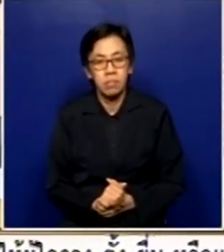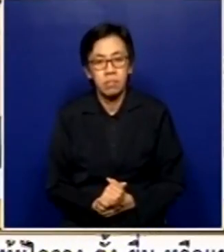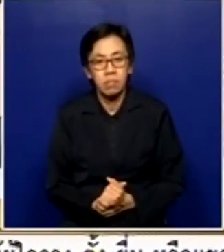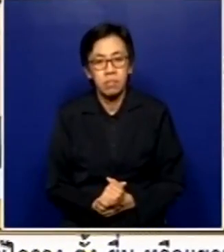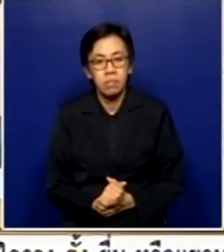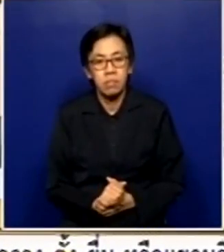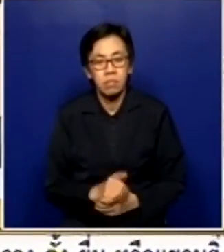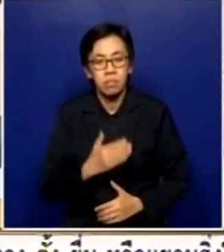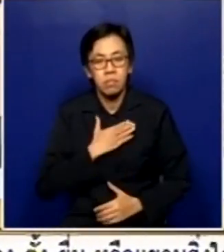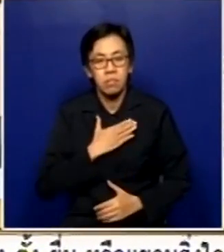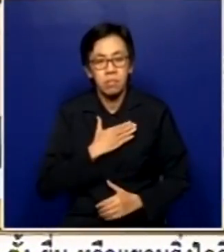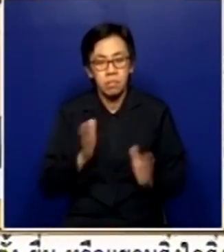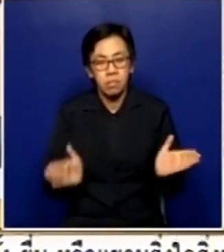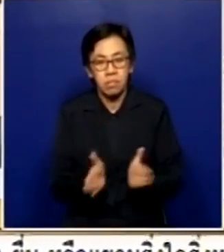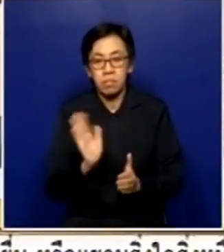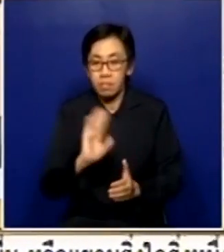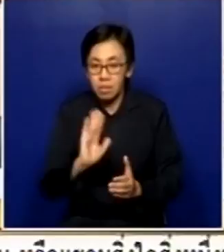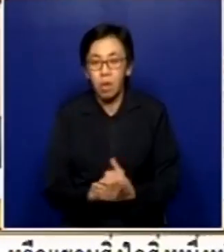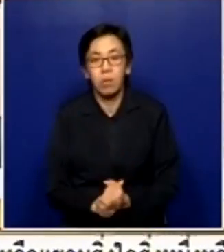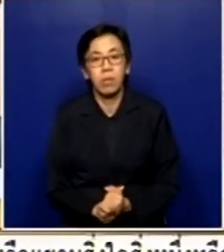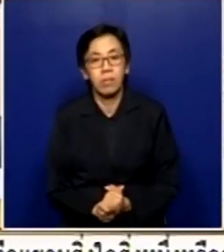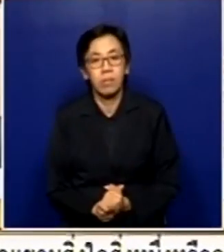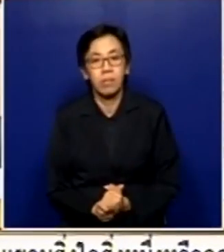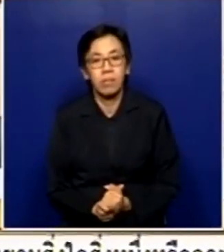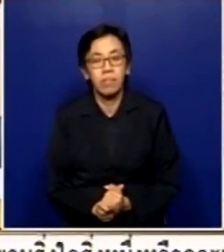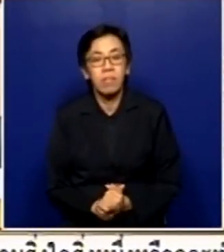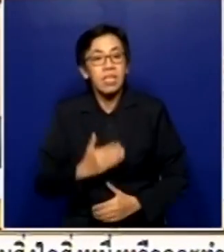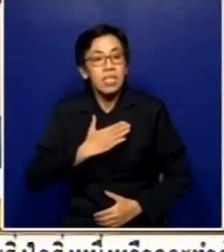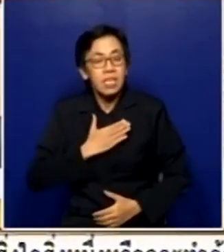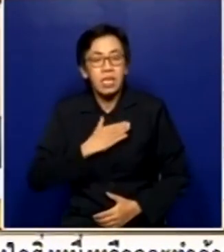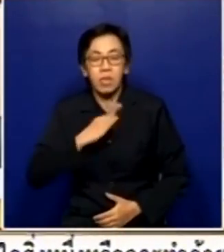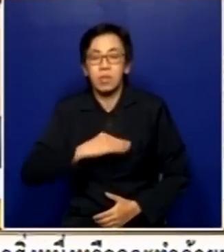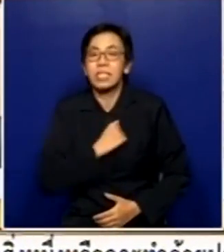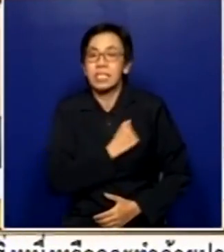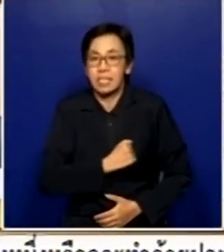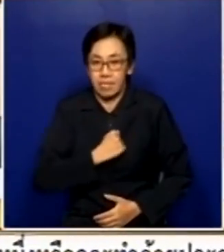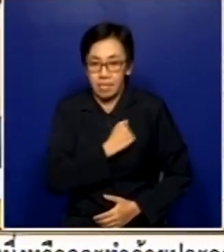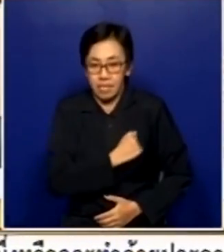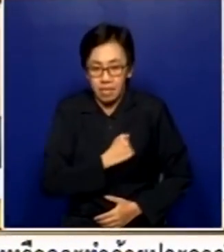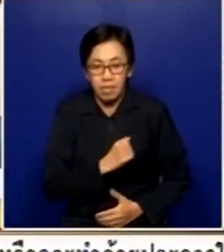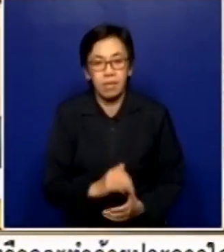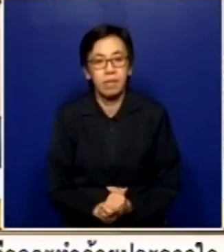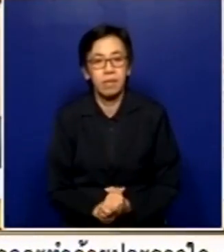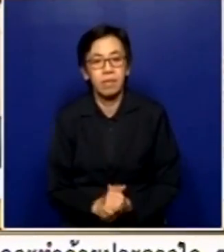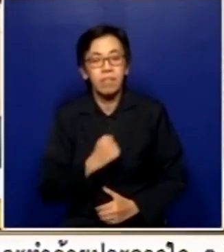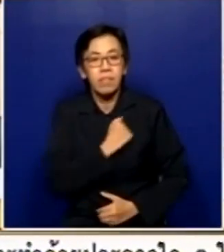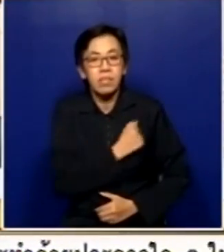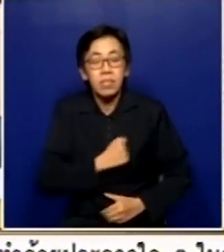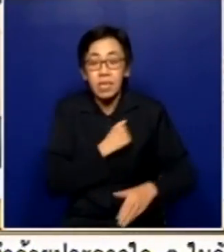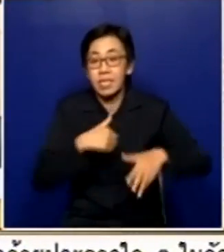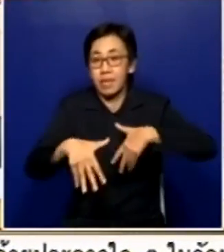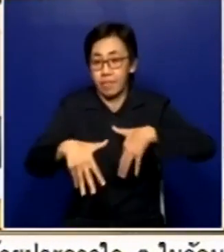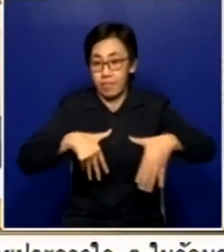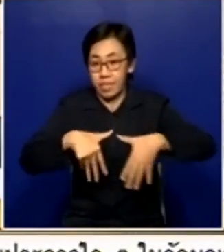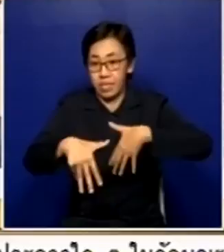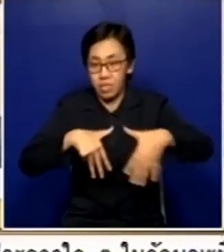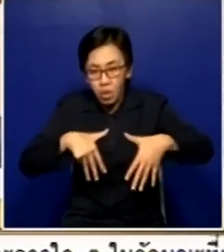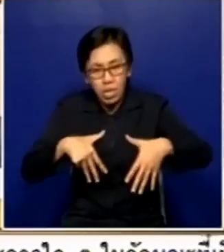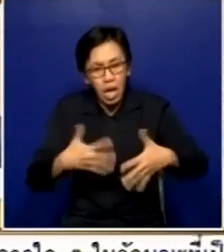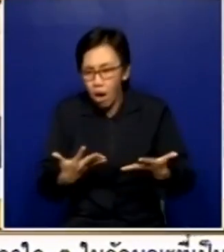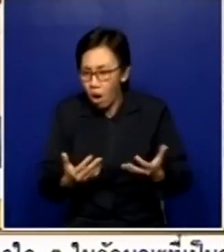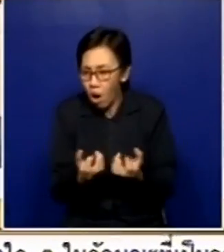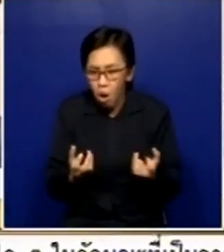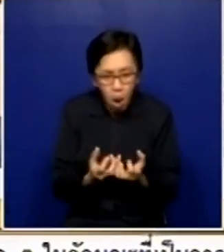ต่อความรุนแรงใดๆก็ตามแต่ว่าดีฉันเสียใจค่ะเสียใจที่ประชาชนซึ่งมาด้วยมือ